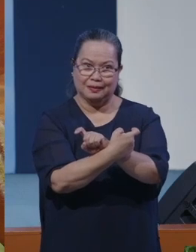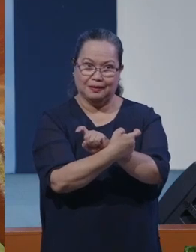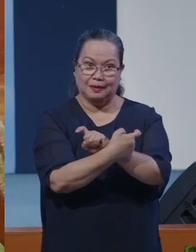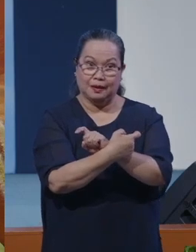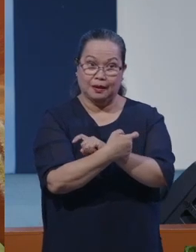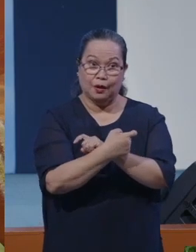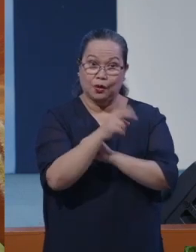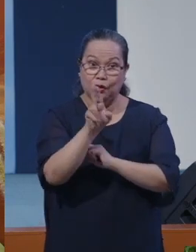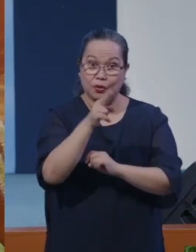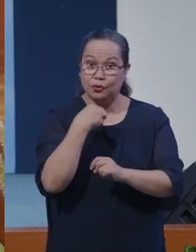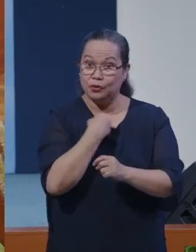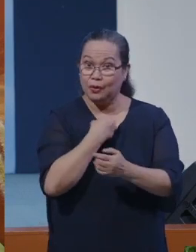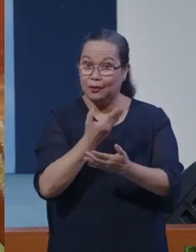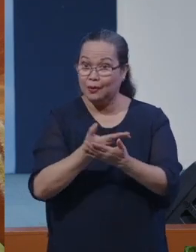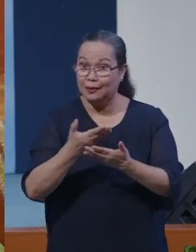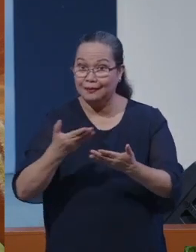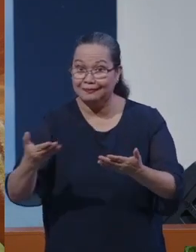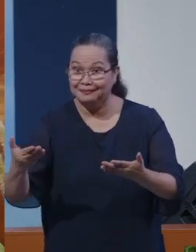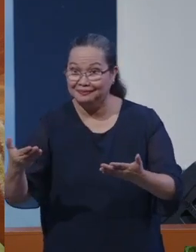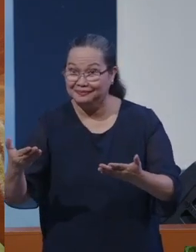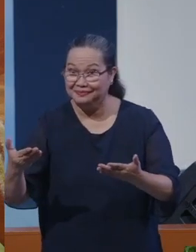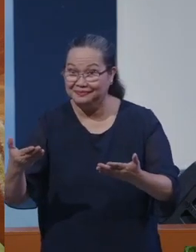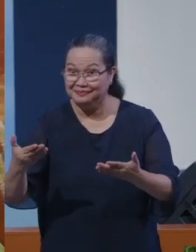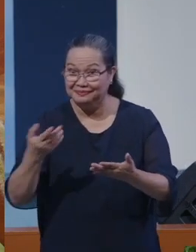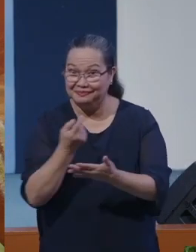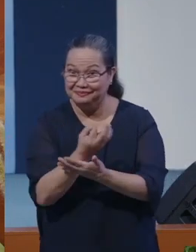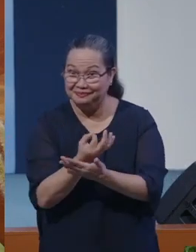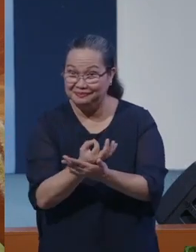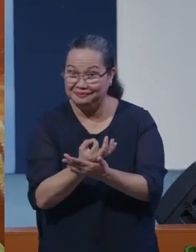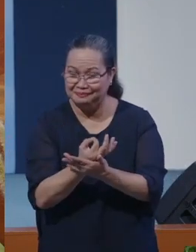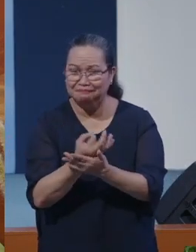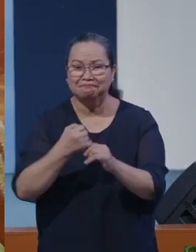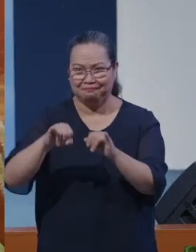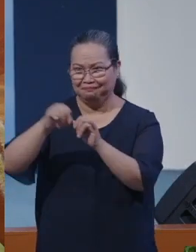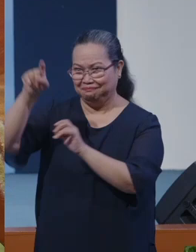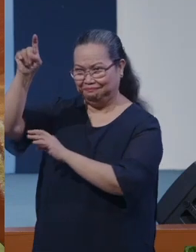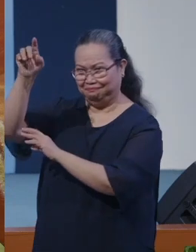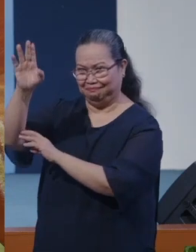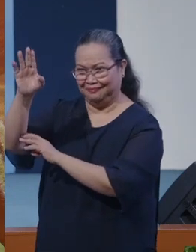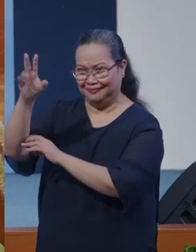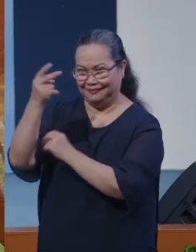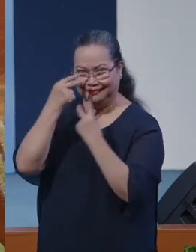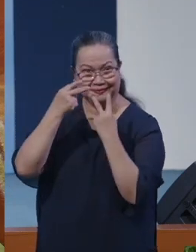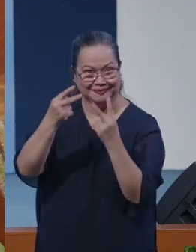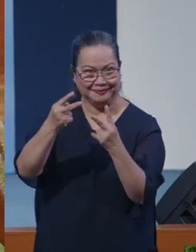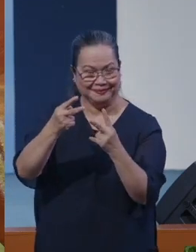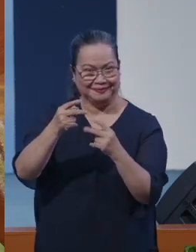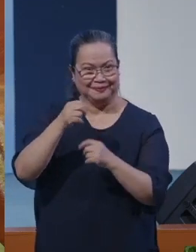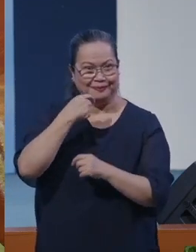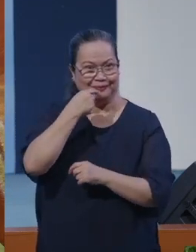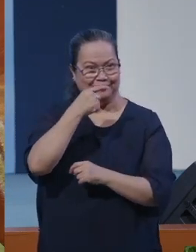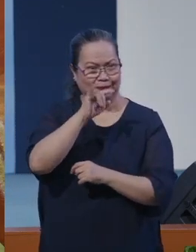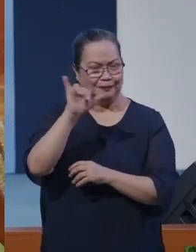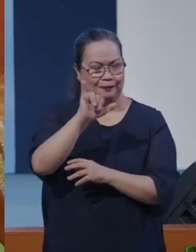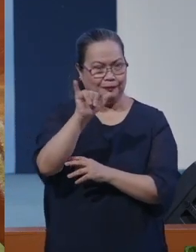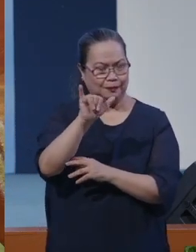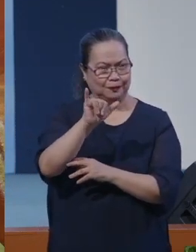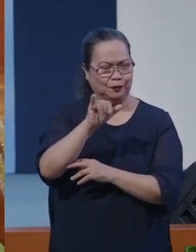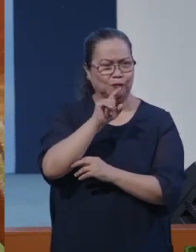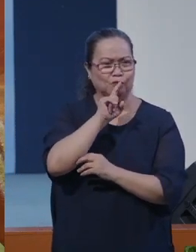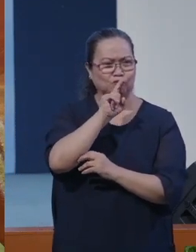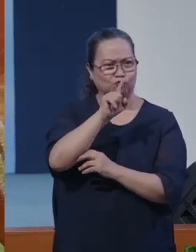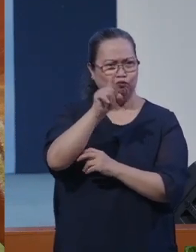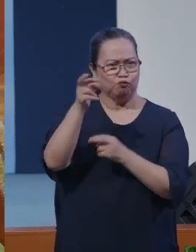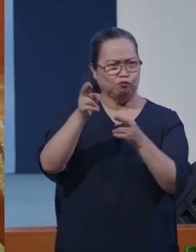ng ating mga pag-aari ay mahalaga sa ating Panginoon. Tingnan niyo yung nangyari dun sa rich young ruler. Di ba? Nagpunta